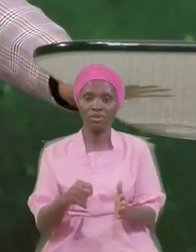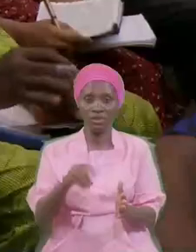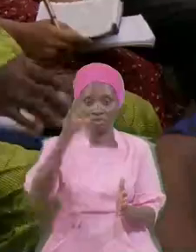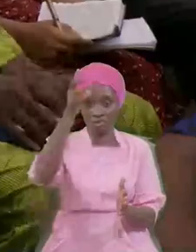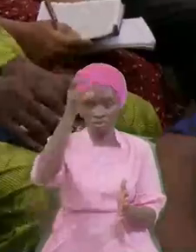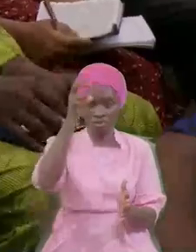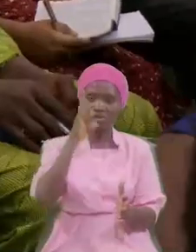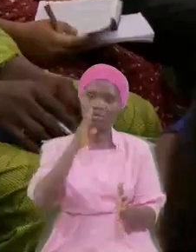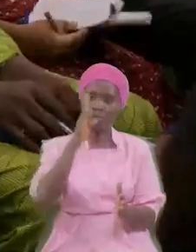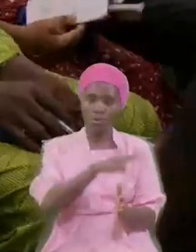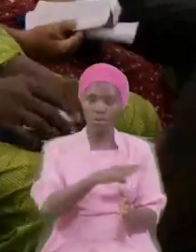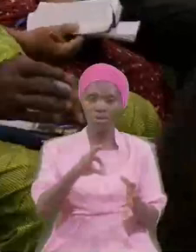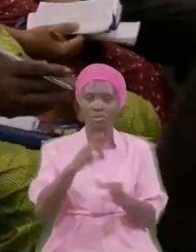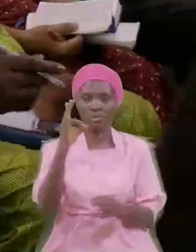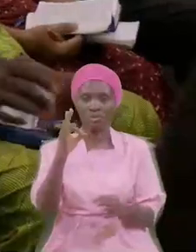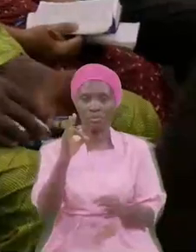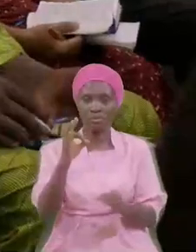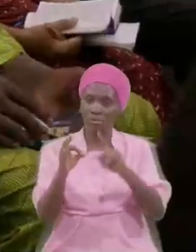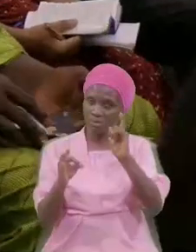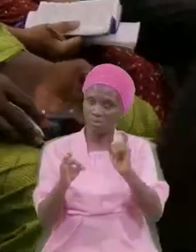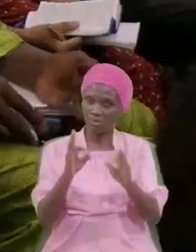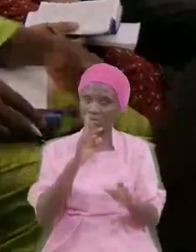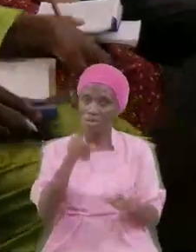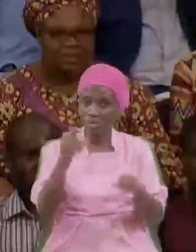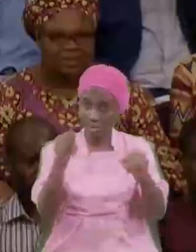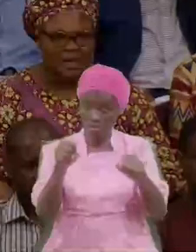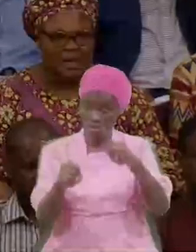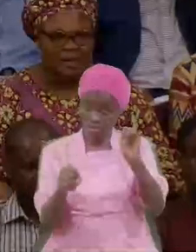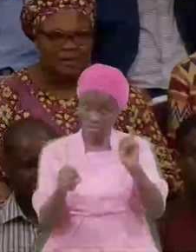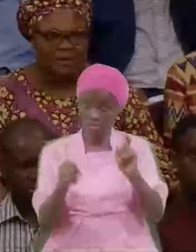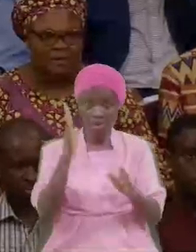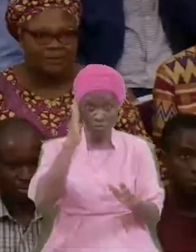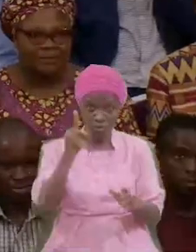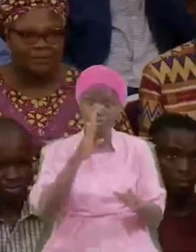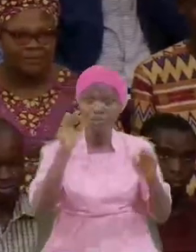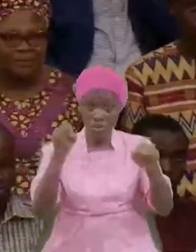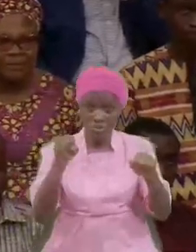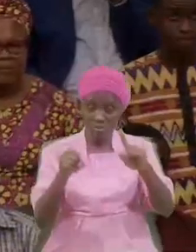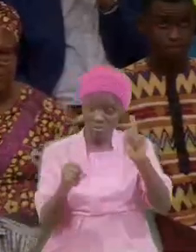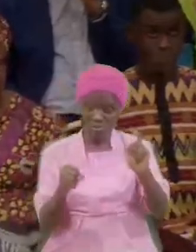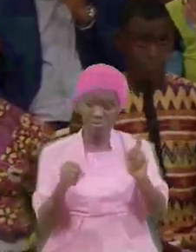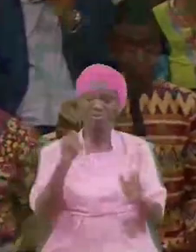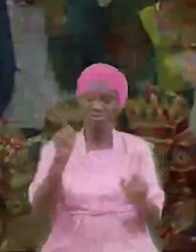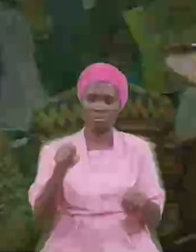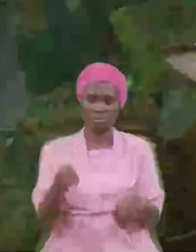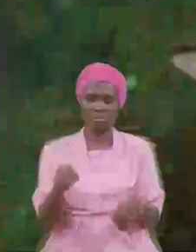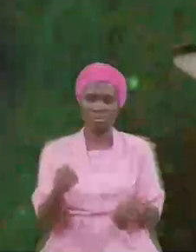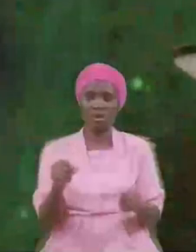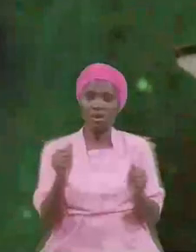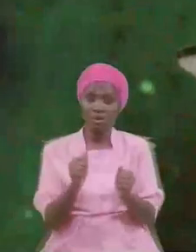Êtes-vous capable? Serez-vous capable? Avec la foi, tout est